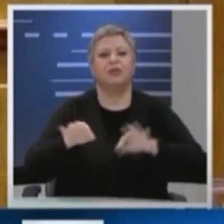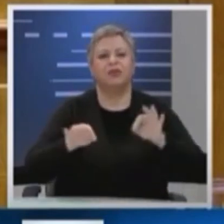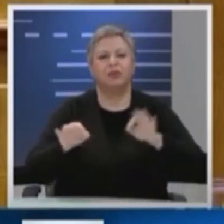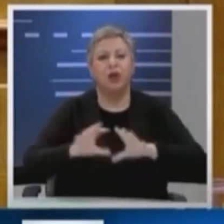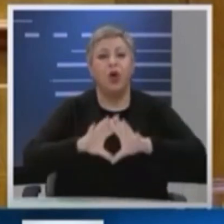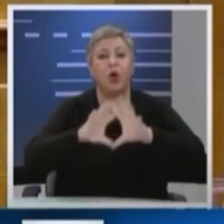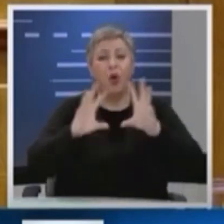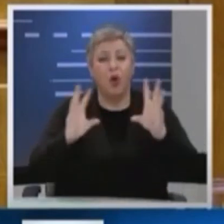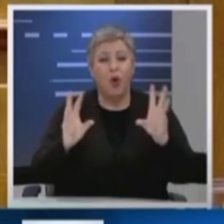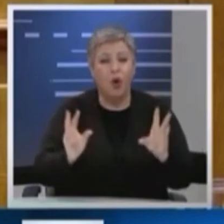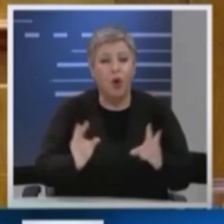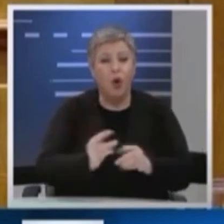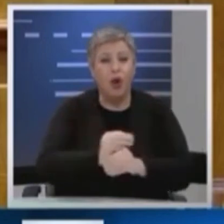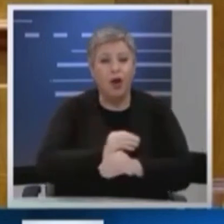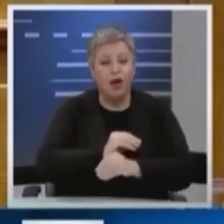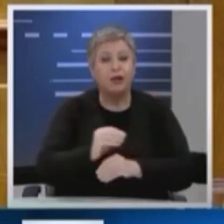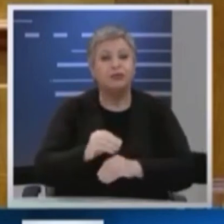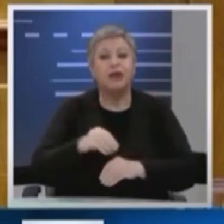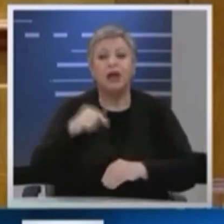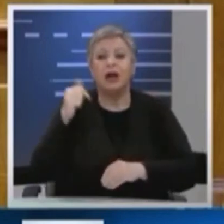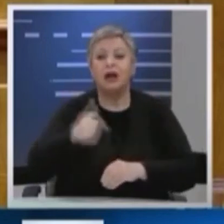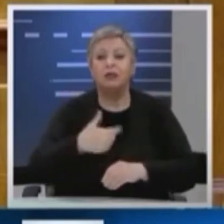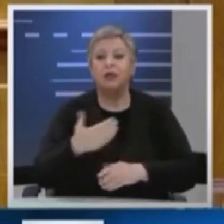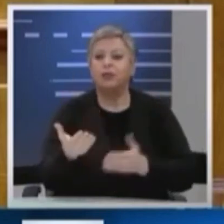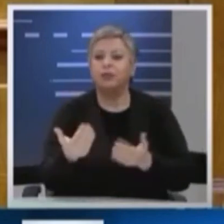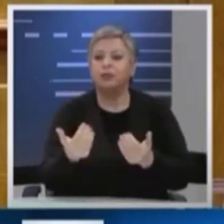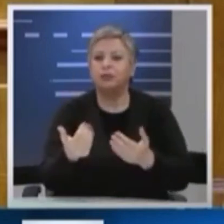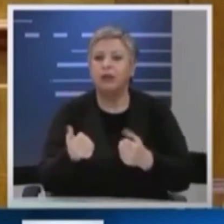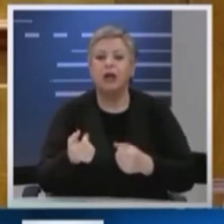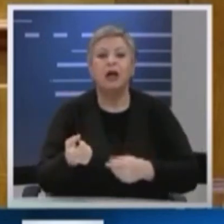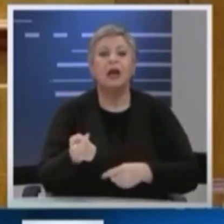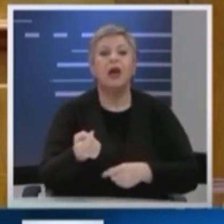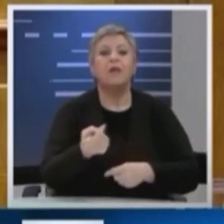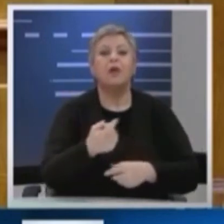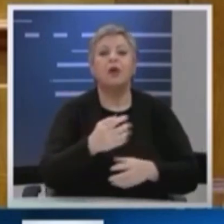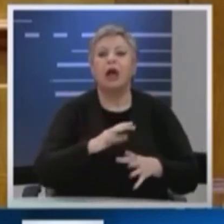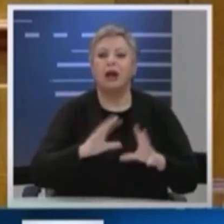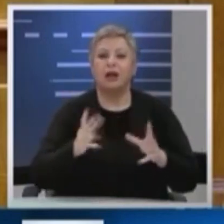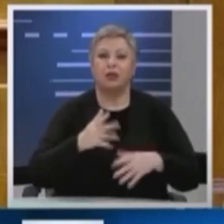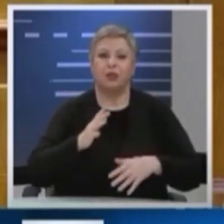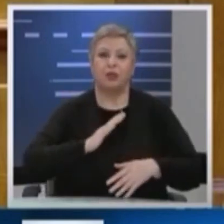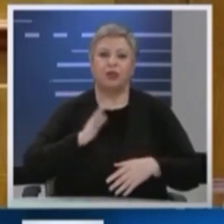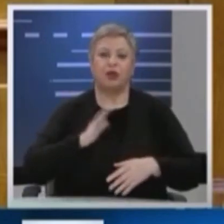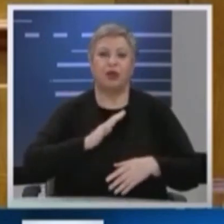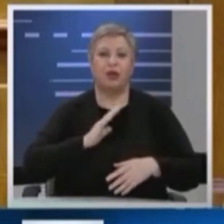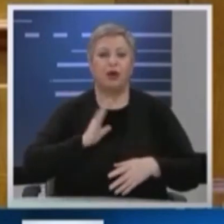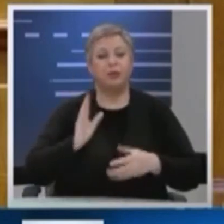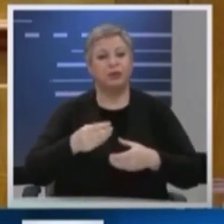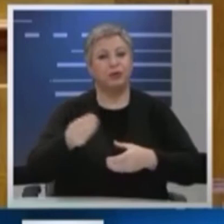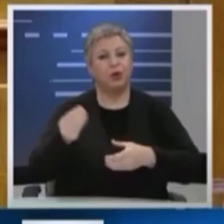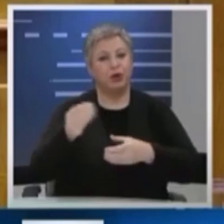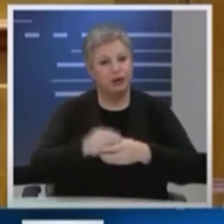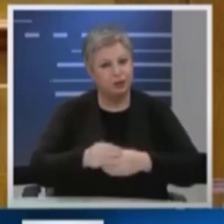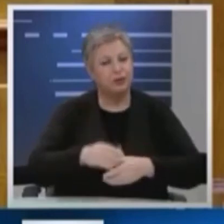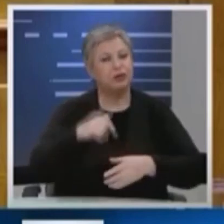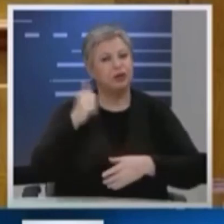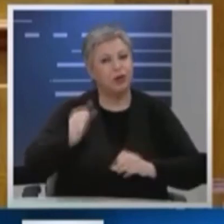της ανάπτυξης και της κινητοποίησης του παραγωγικού και δημιουργικού δυναμικού, τα περιδίκια της ανάπτυξης είναι έπαια